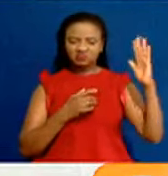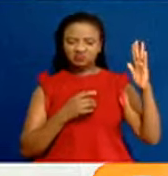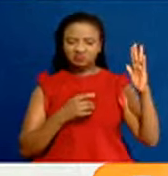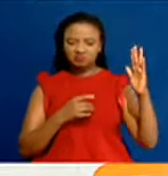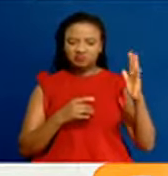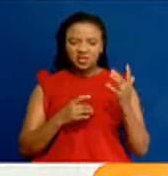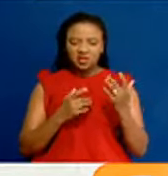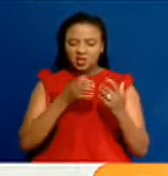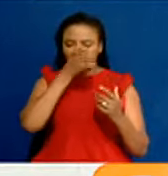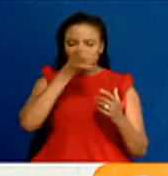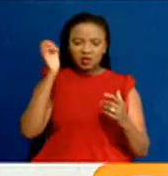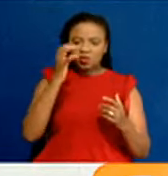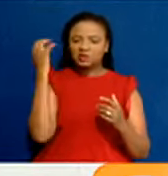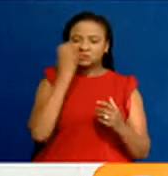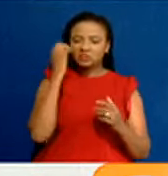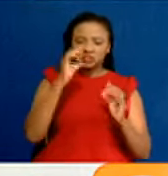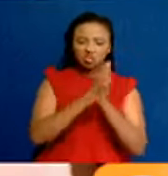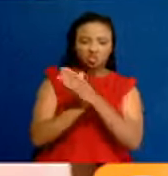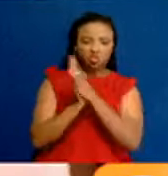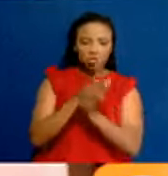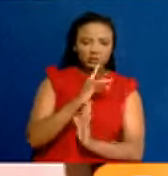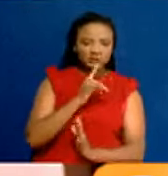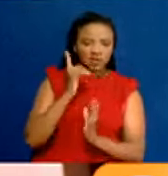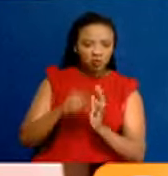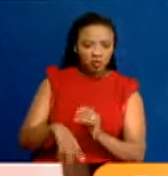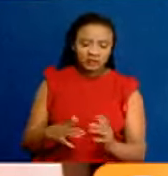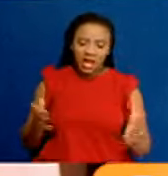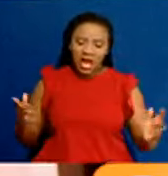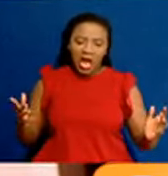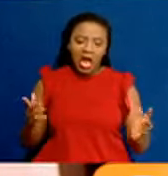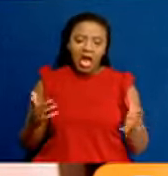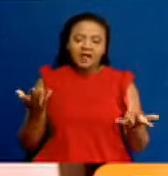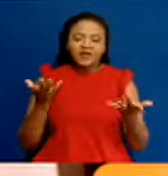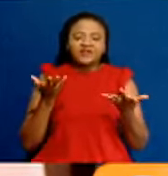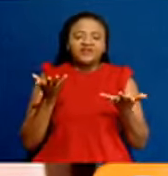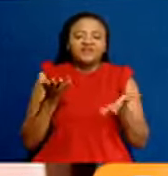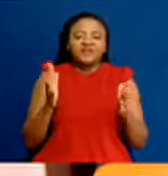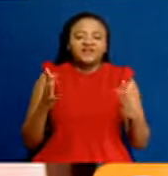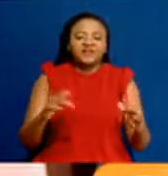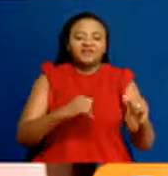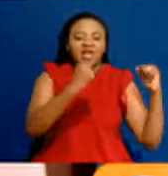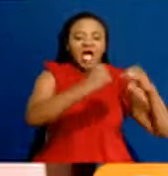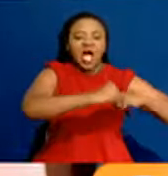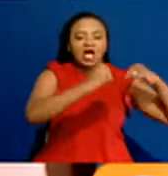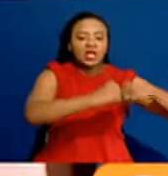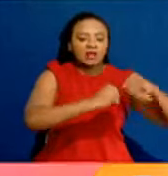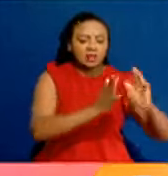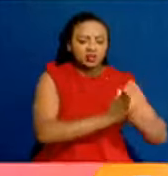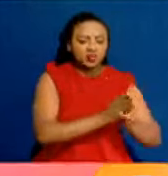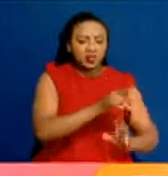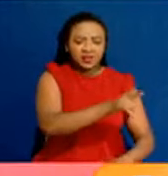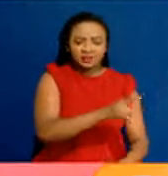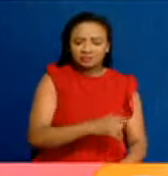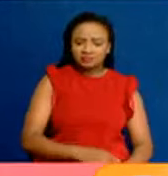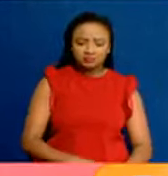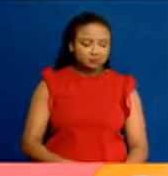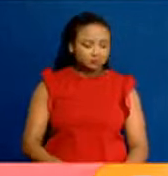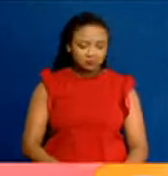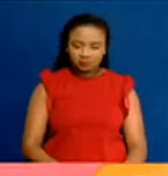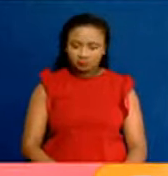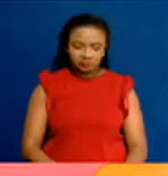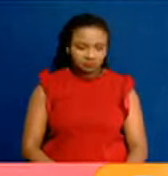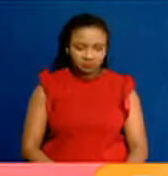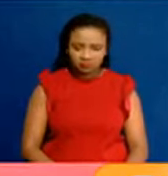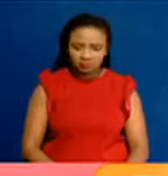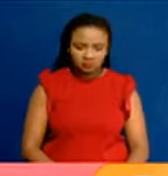rais Rigathi Gachagua kwamba shughuli ya uwiano unaoendelezwa na kamati hiyo haina maana kwa